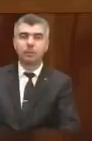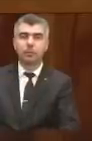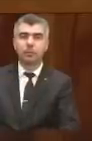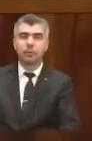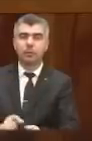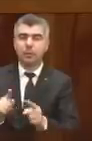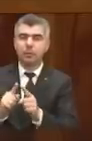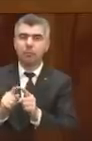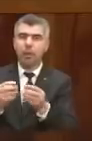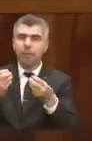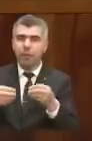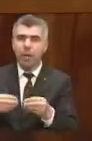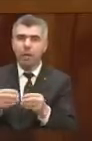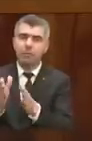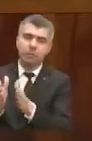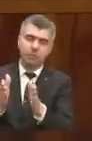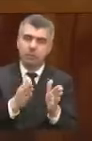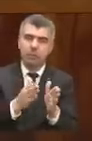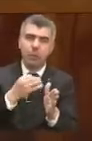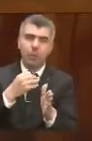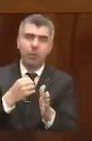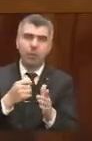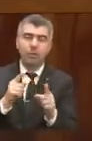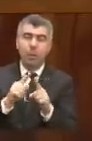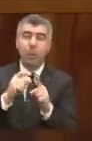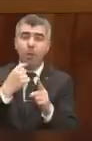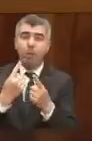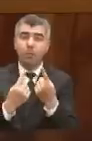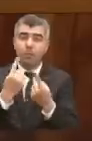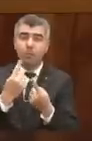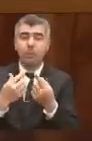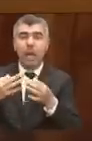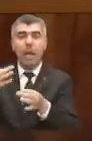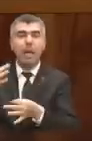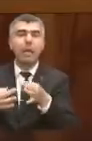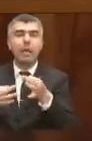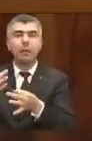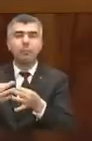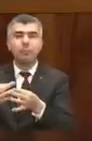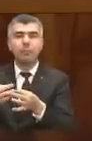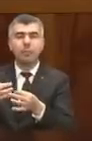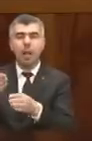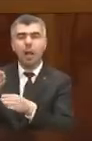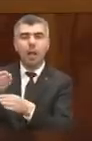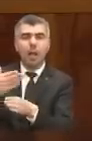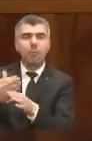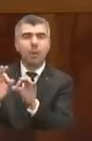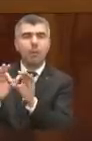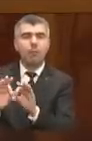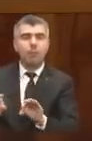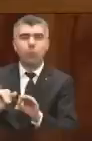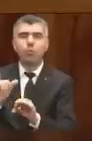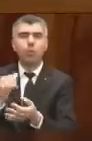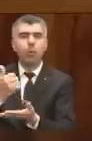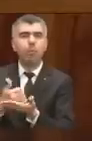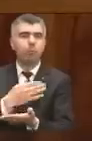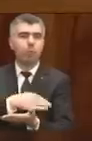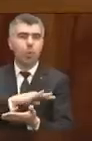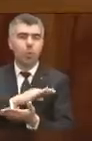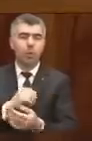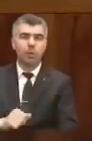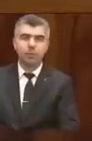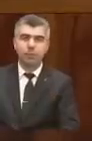واشلش انتقدتوا شي حاجه كان كيخصها في موضوع الحليب في المرحله السابقه وما دارتش شكون المسؤول